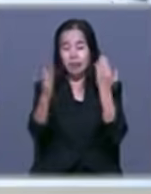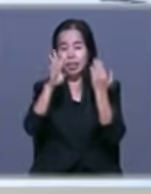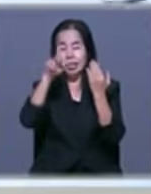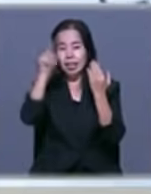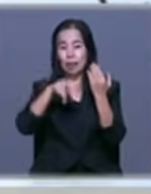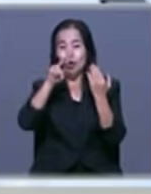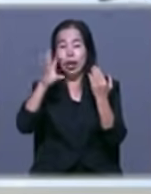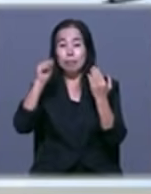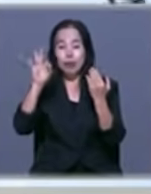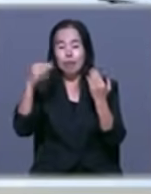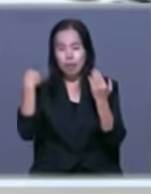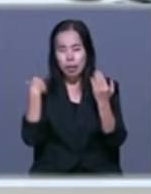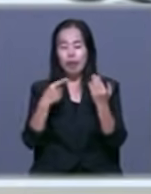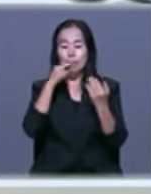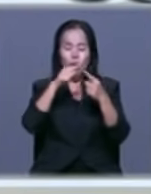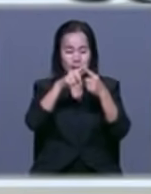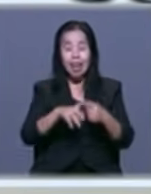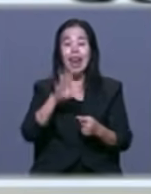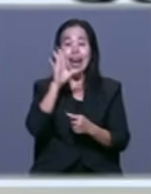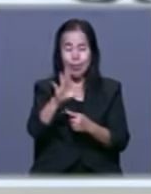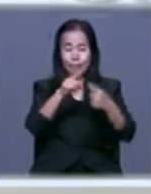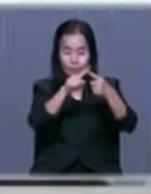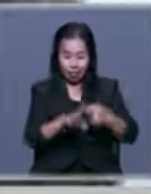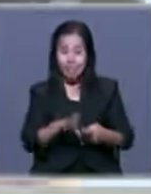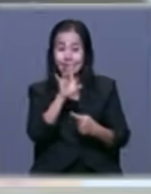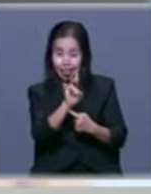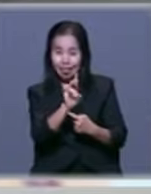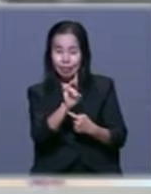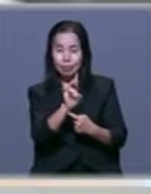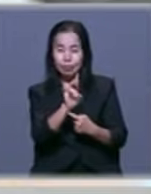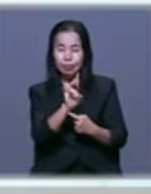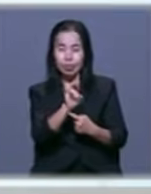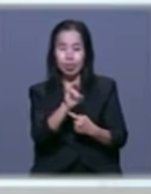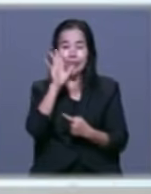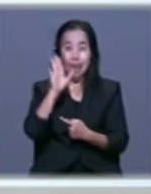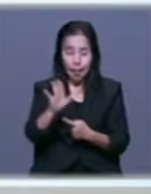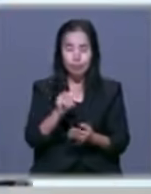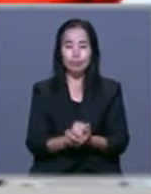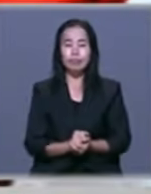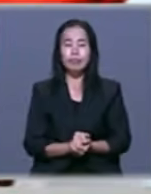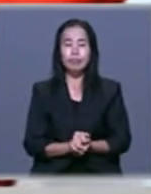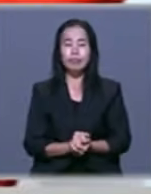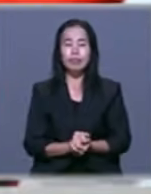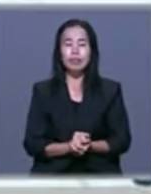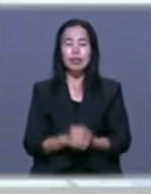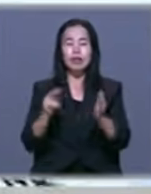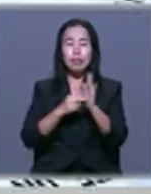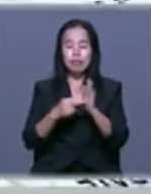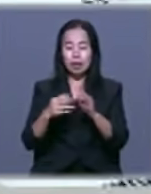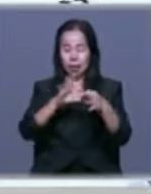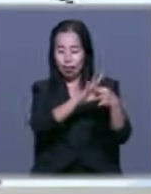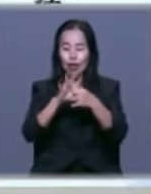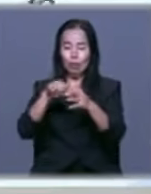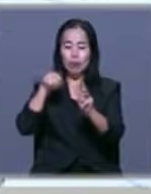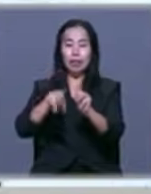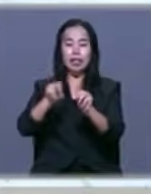ห้ามทั้งตะเกียข้อห้ามตะเกียทั้ง7ข ้ อทั้ง7ข้อเนี่ยให้ยัดเข้าไปสู่ในมาตรา37เ